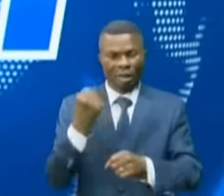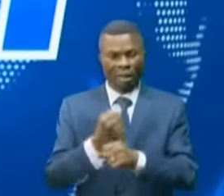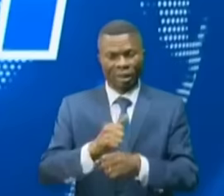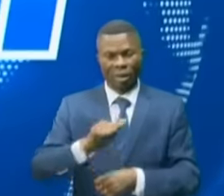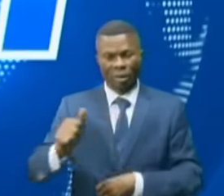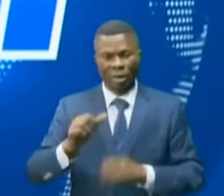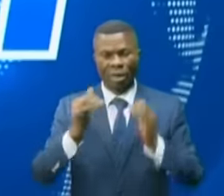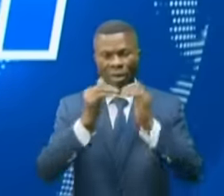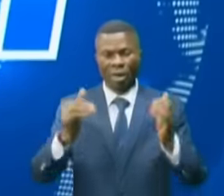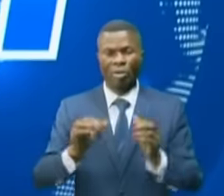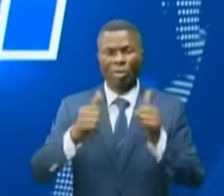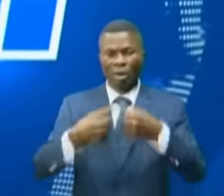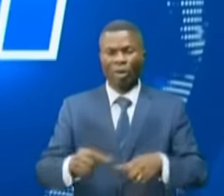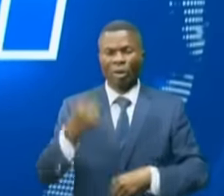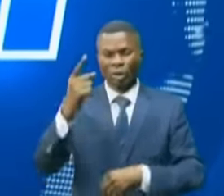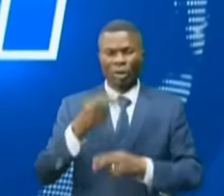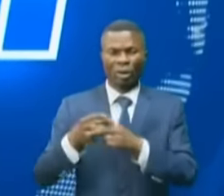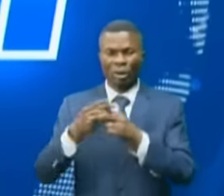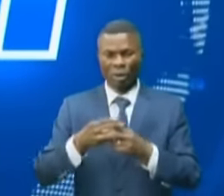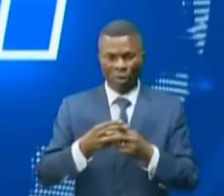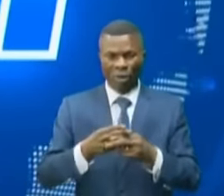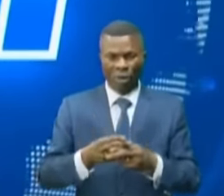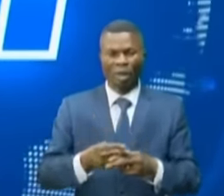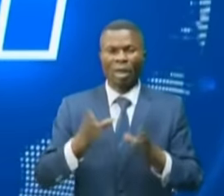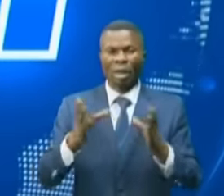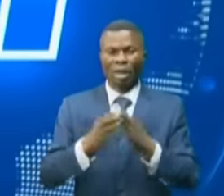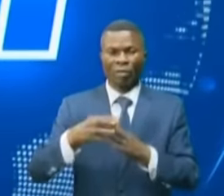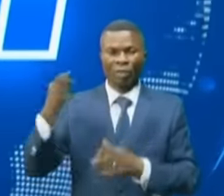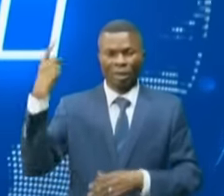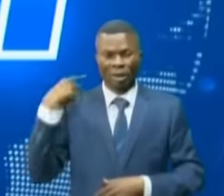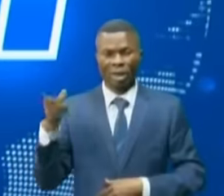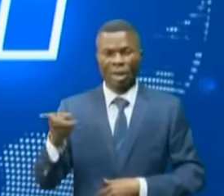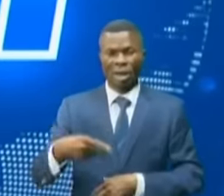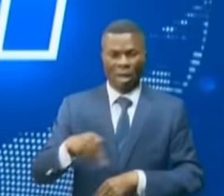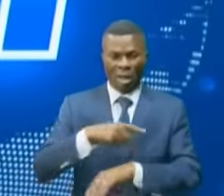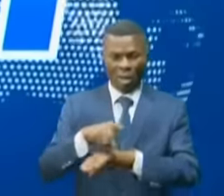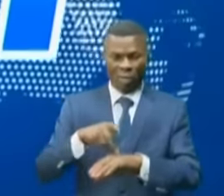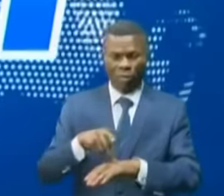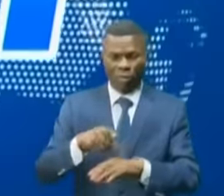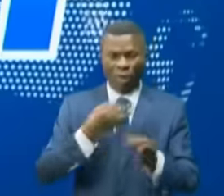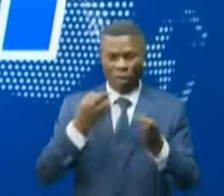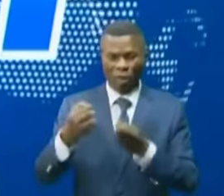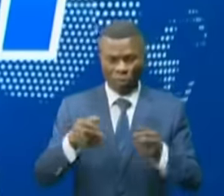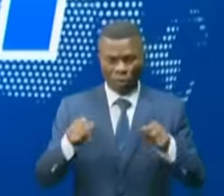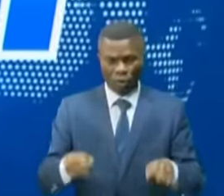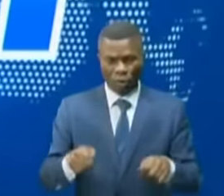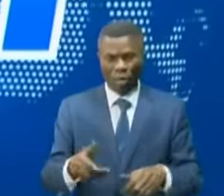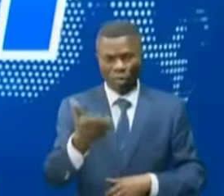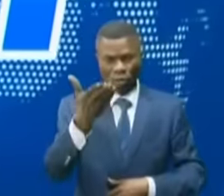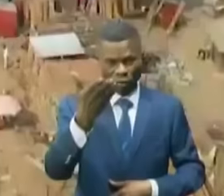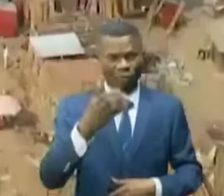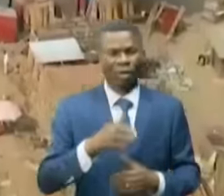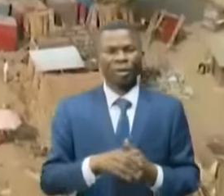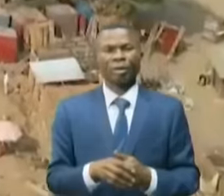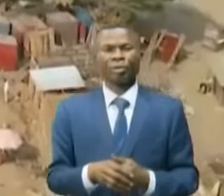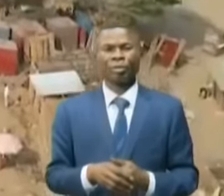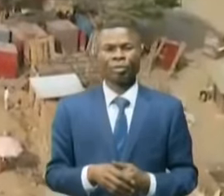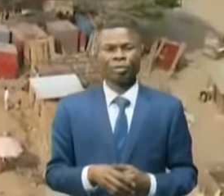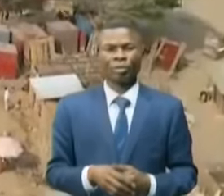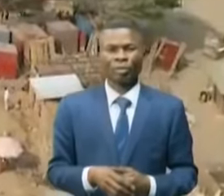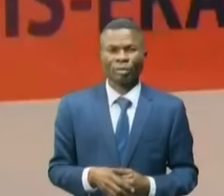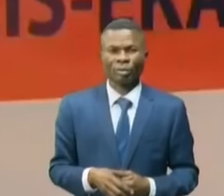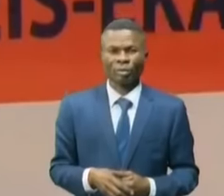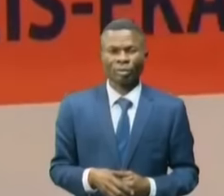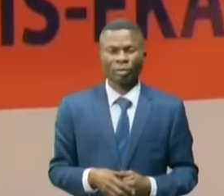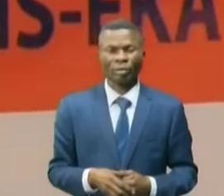la paix, l'unité et la sécurité par les notables de ces coins du pays. D'autres détails dans ce reportage.